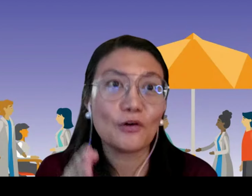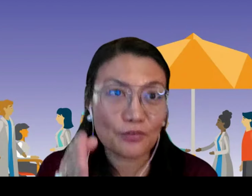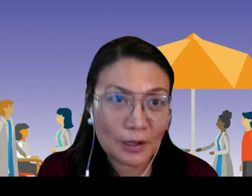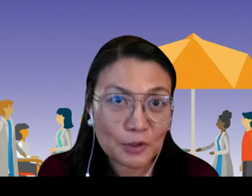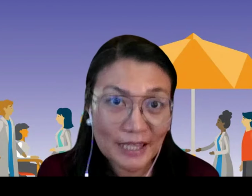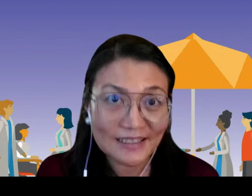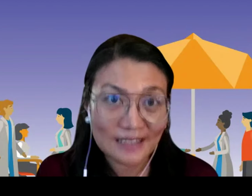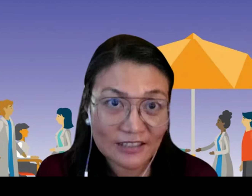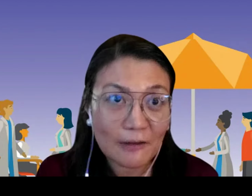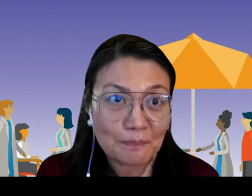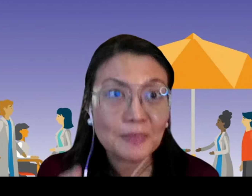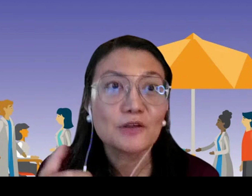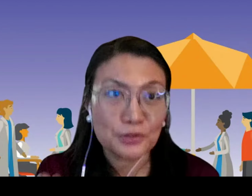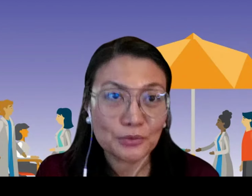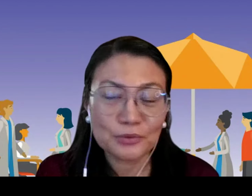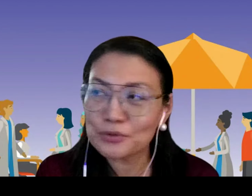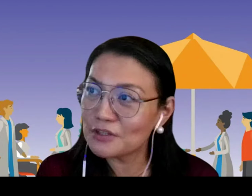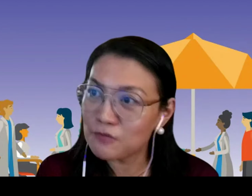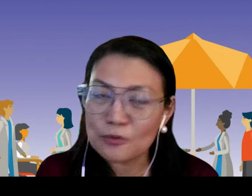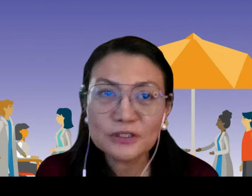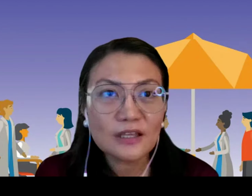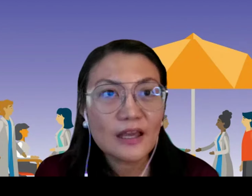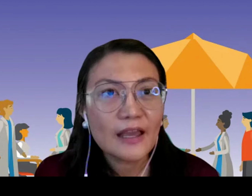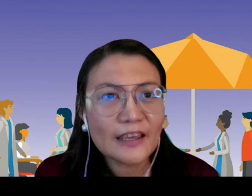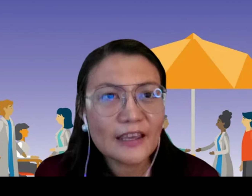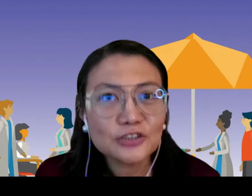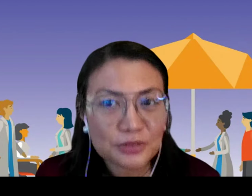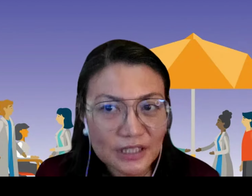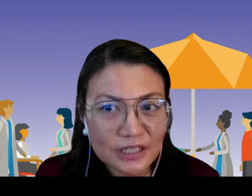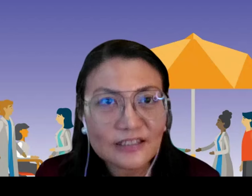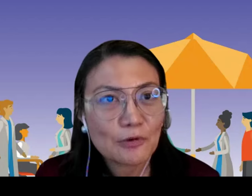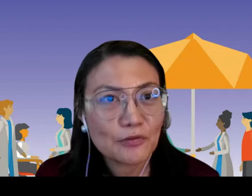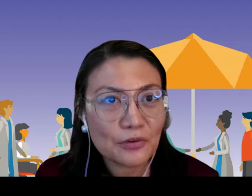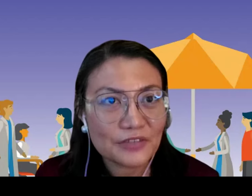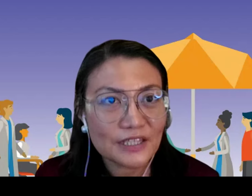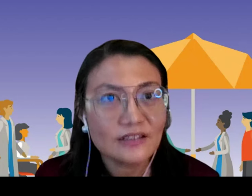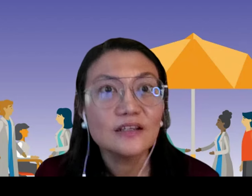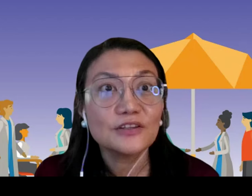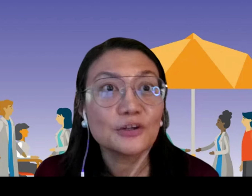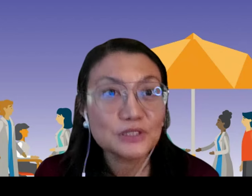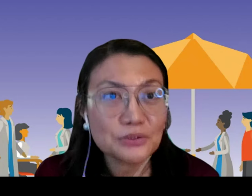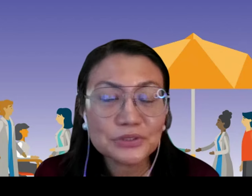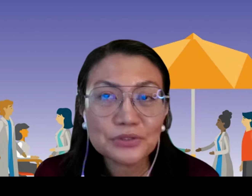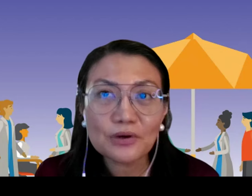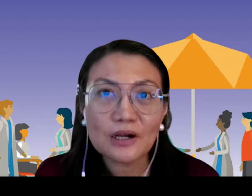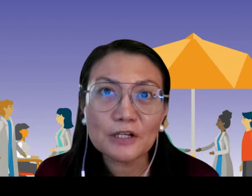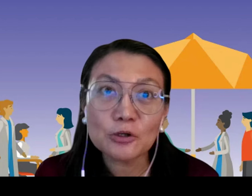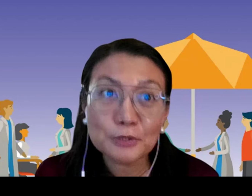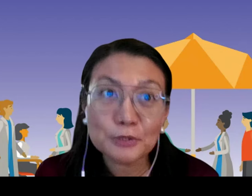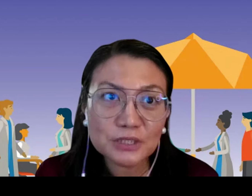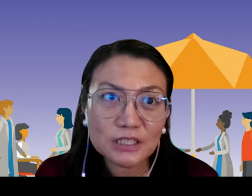mobile. C'est une façon plus ou moins chère